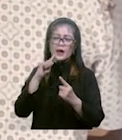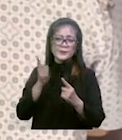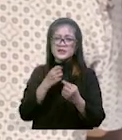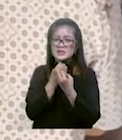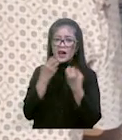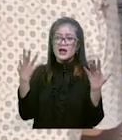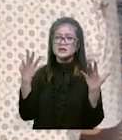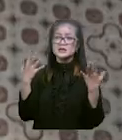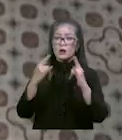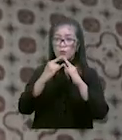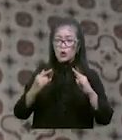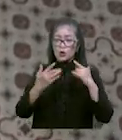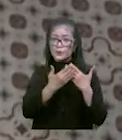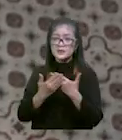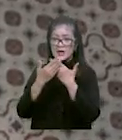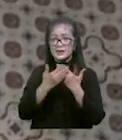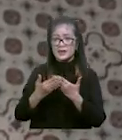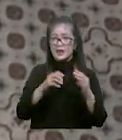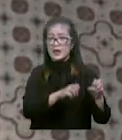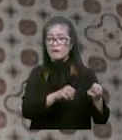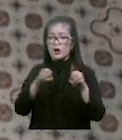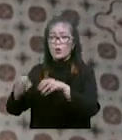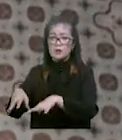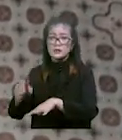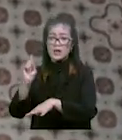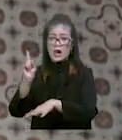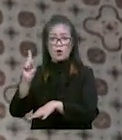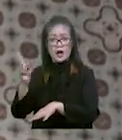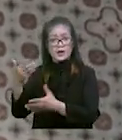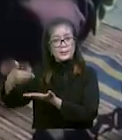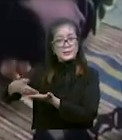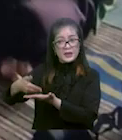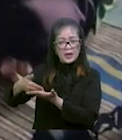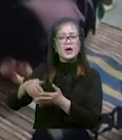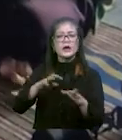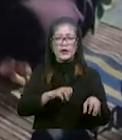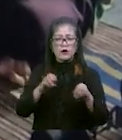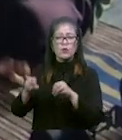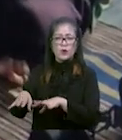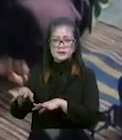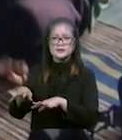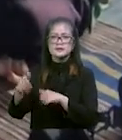pesantren akan melakukan evakuasi jika diminta dari Lumajang Jawa Timur Sai Fajar ranius melaporkan